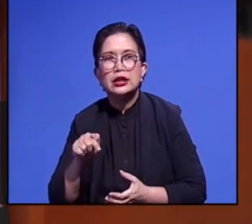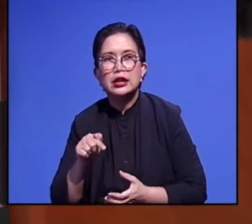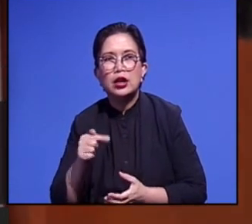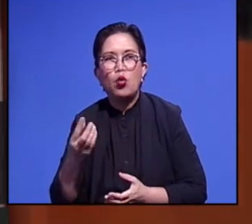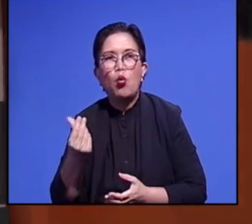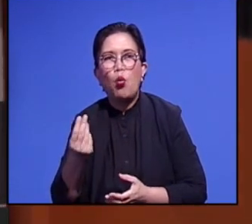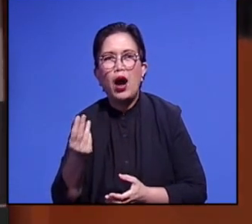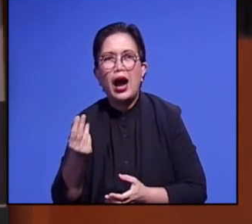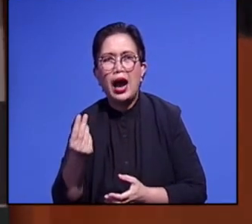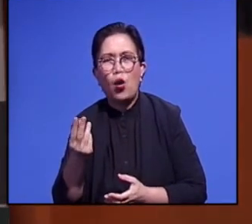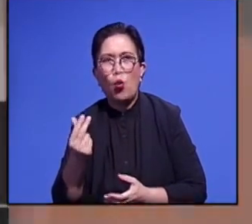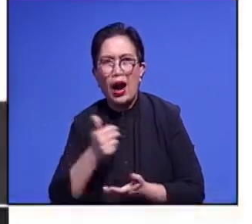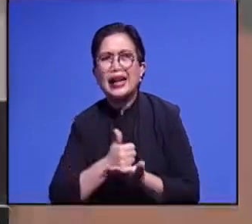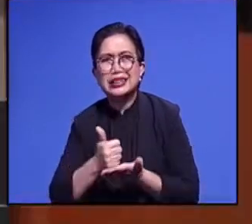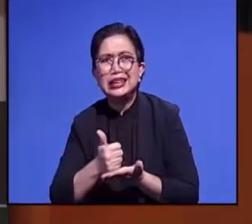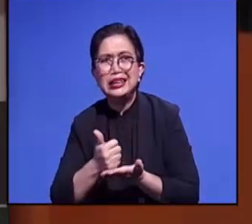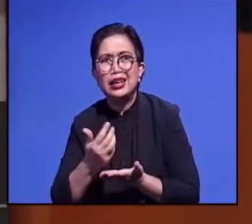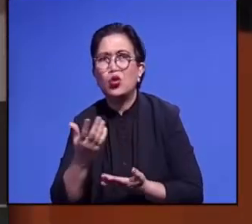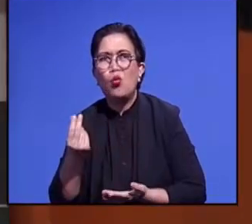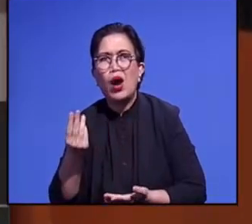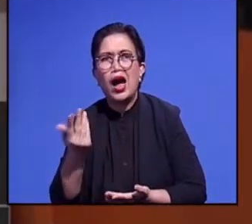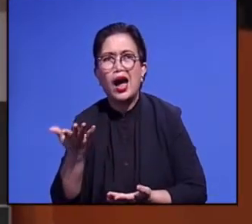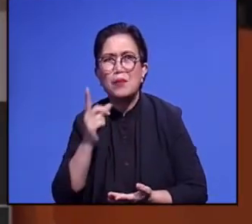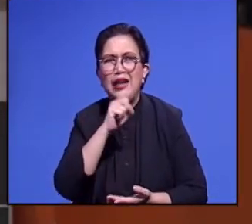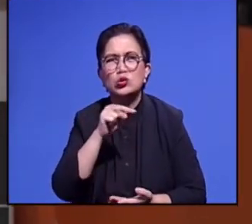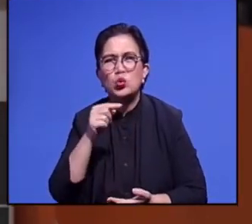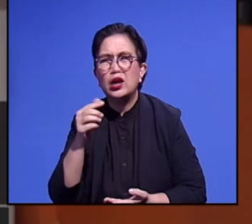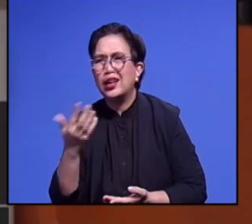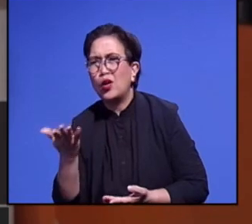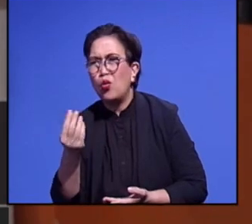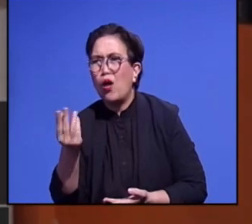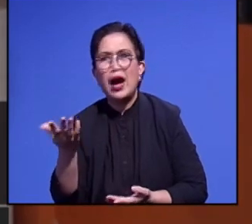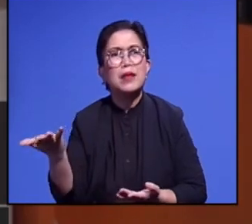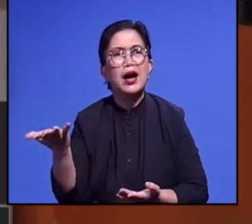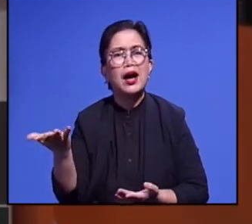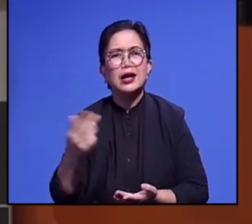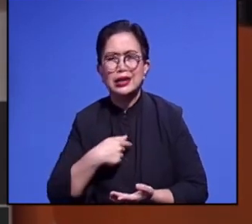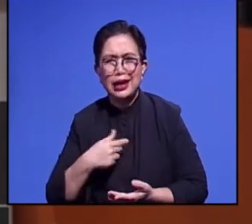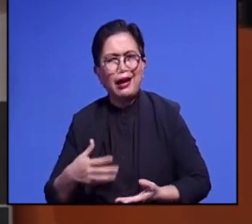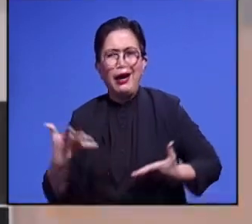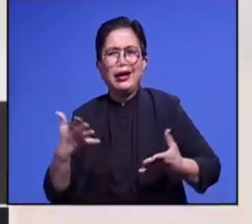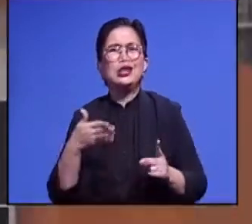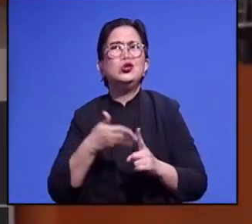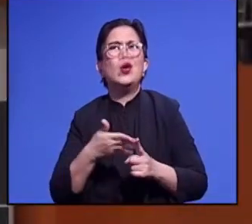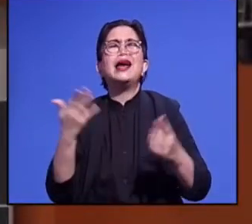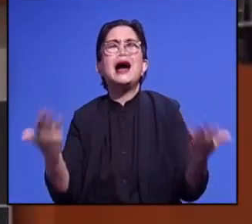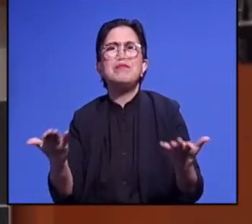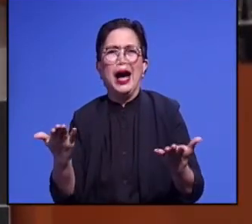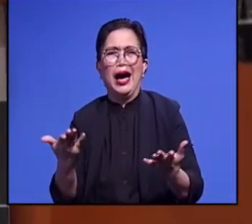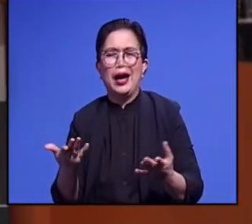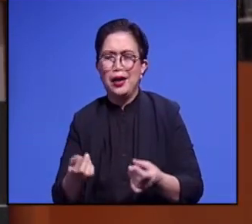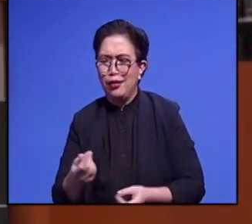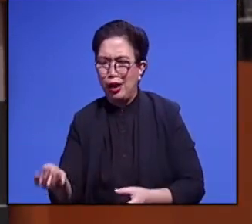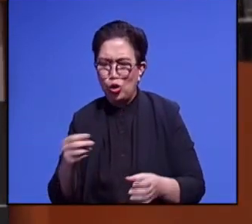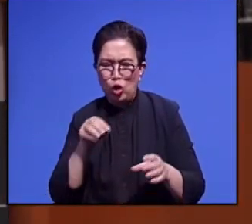uang asli atau bukan dan bener ya saya saya juga kaget Apa ini motifnya curhatan Saya tidak